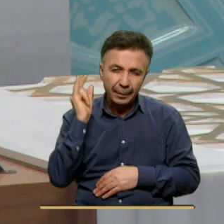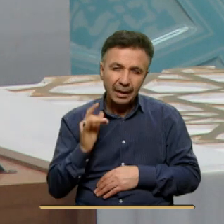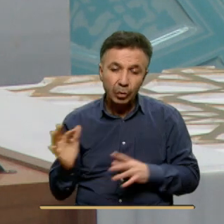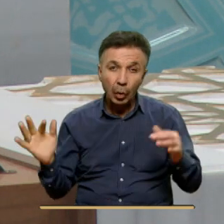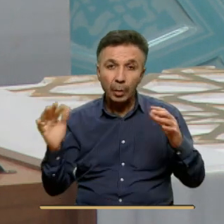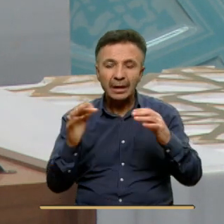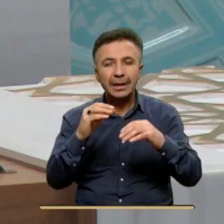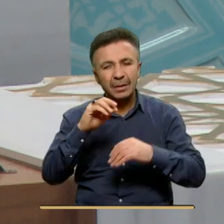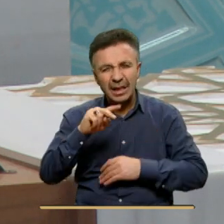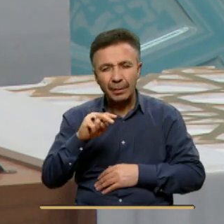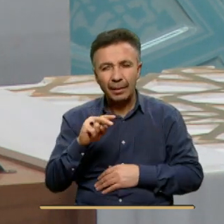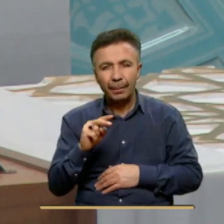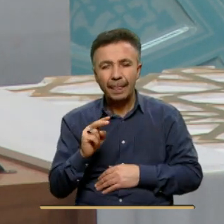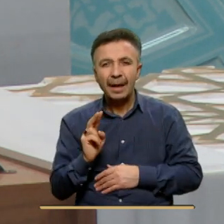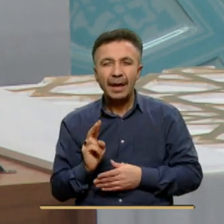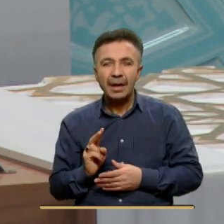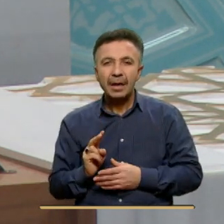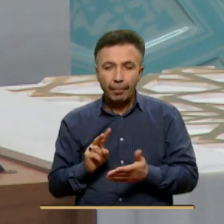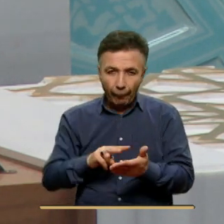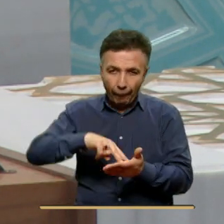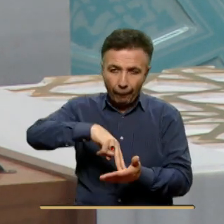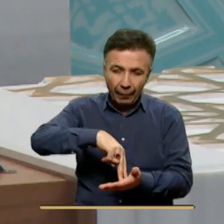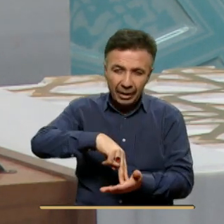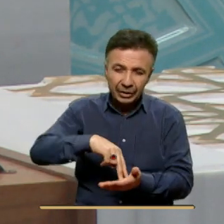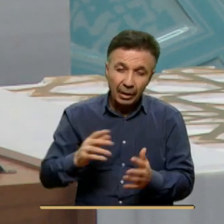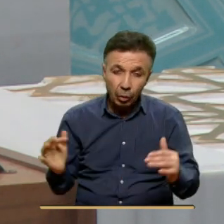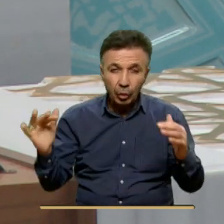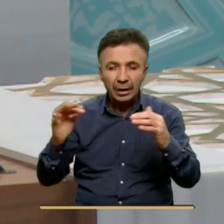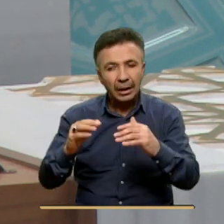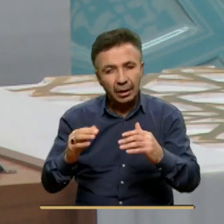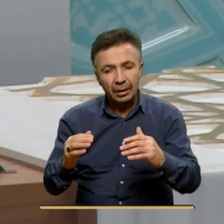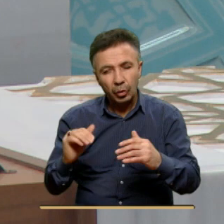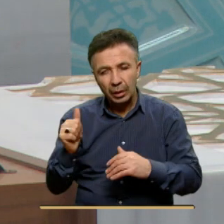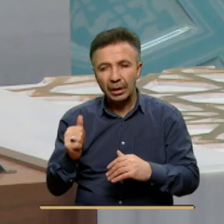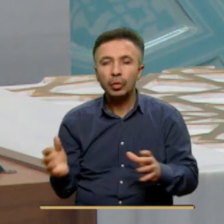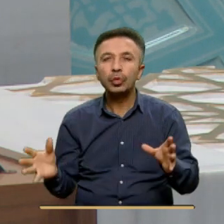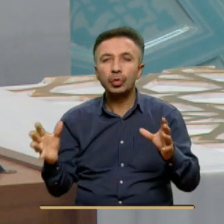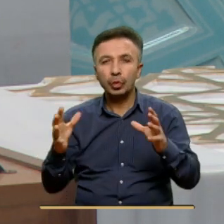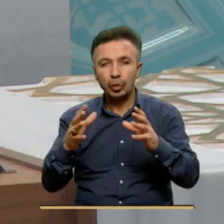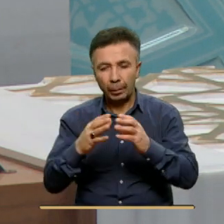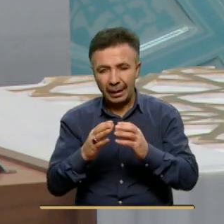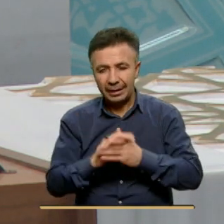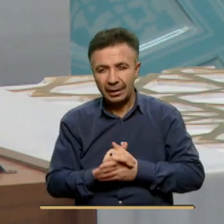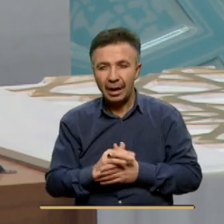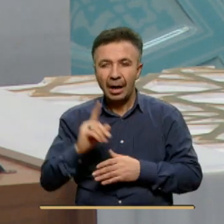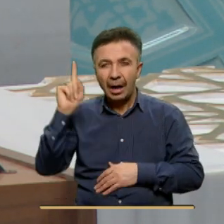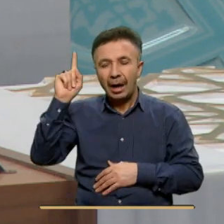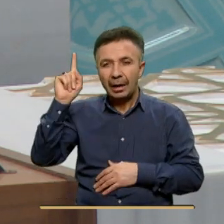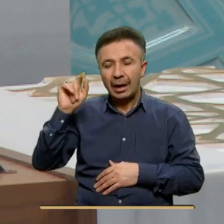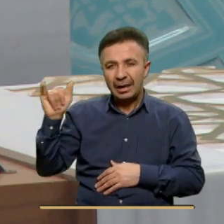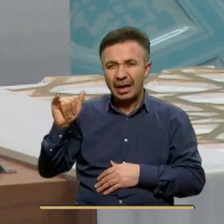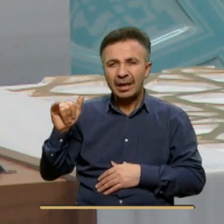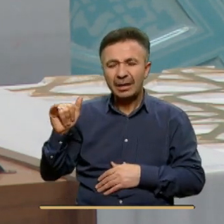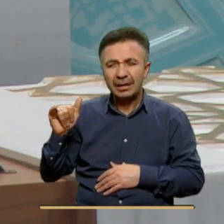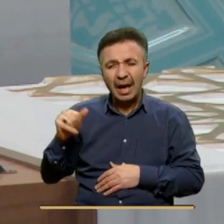de toplanacağız. Allah'ın huzurunda yapıp ettiğimiz her şeyin hesabını bir bir